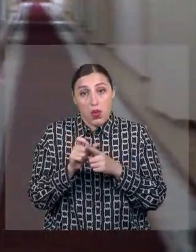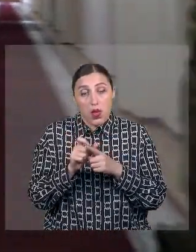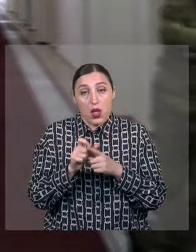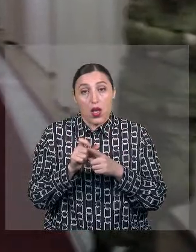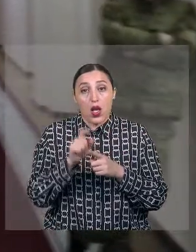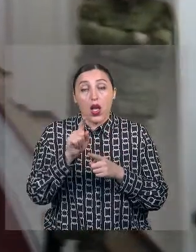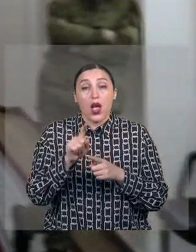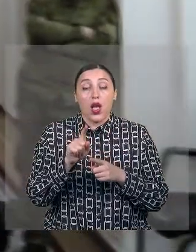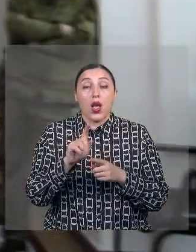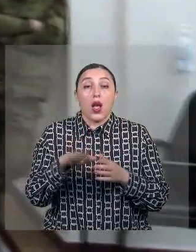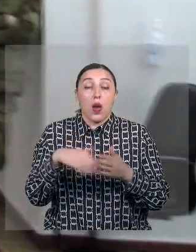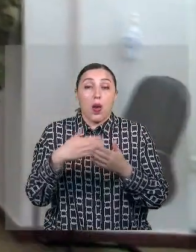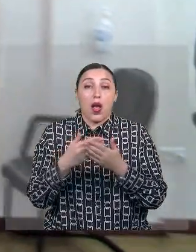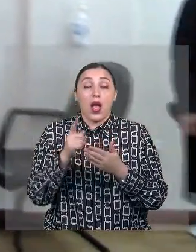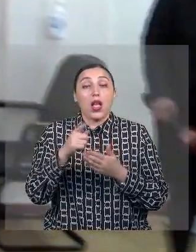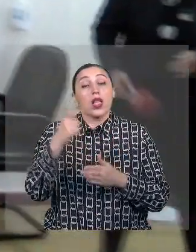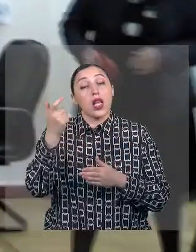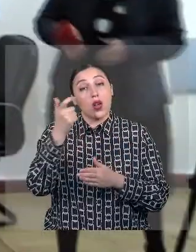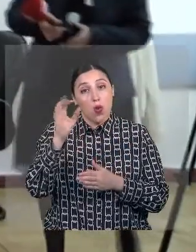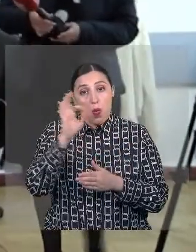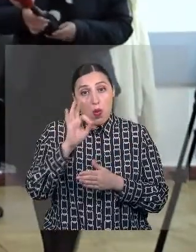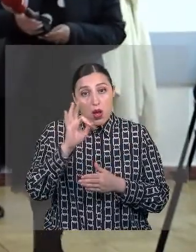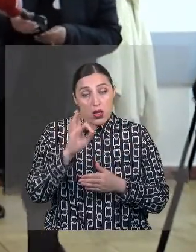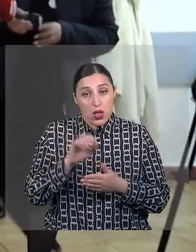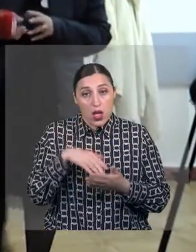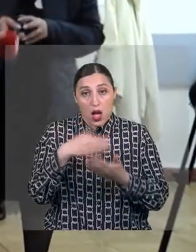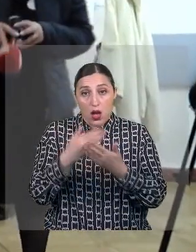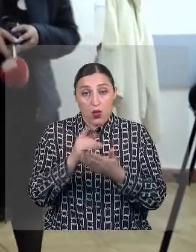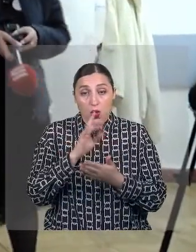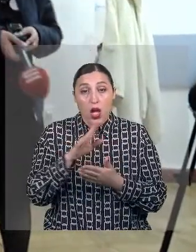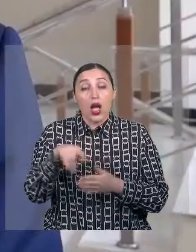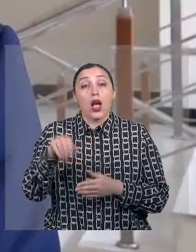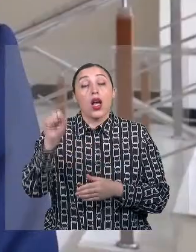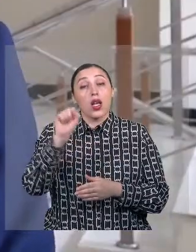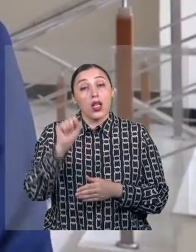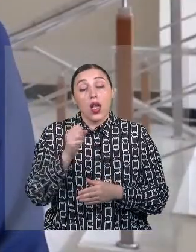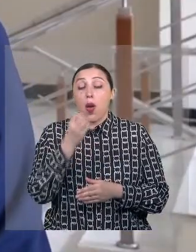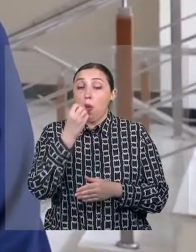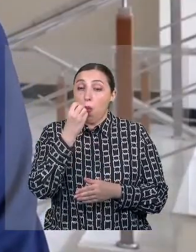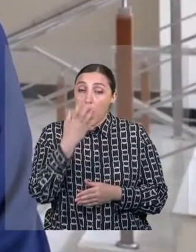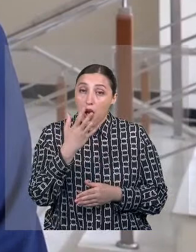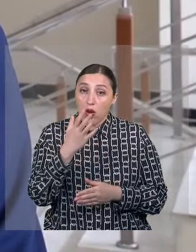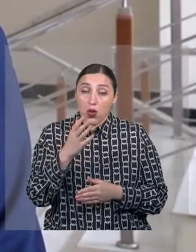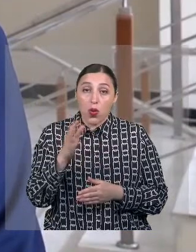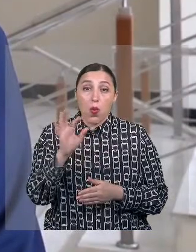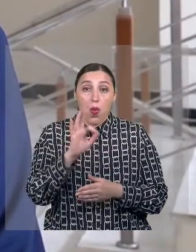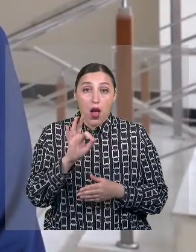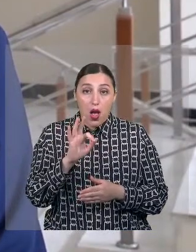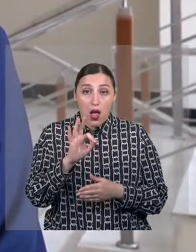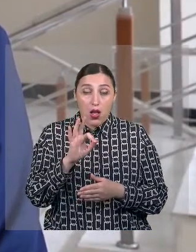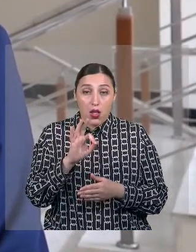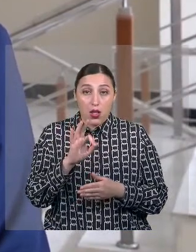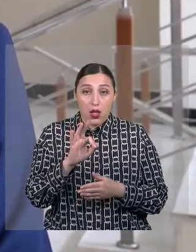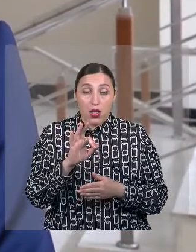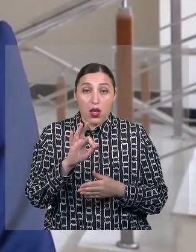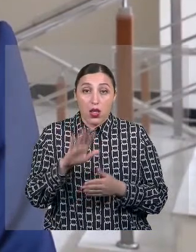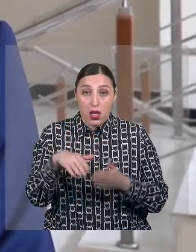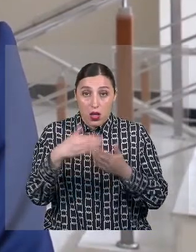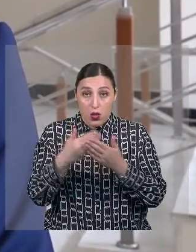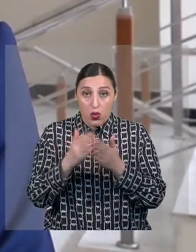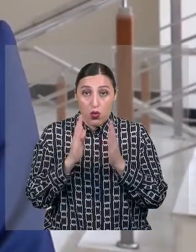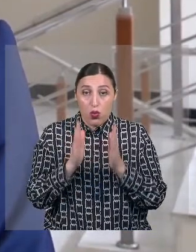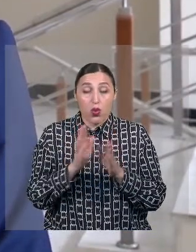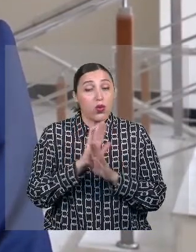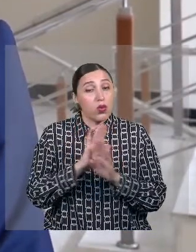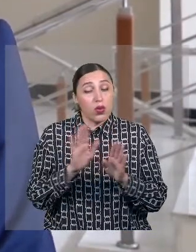և ոչ թե այդ ինքնորոշման հարցը լինելու, ճիշտ եմ հասկանում, Ստեփանակերտ Բաքու բանակցությունների հարց է բարձրացվում այս բանակցությունը։ Չէ,